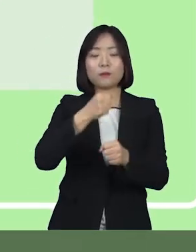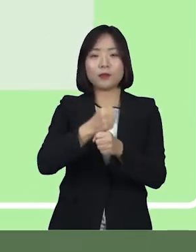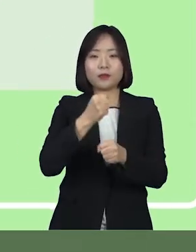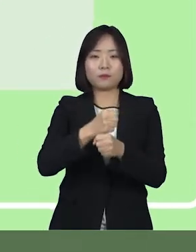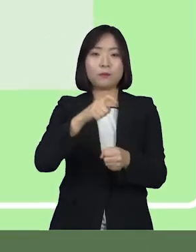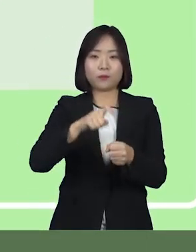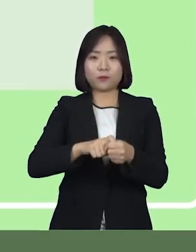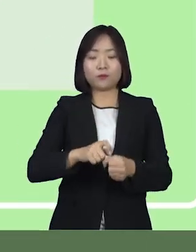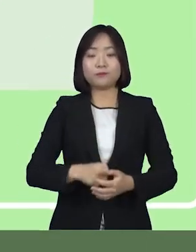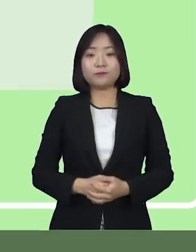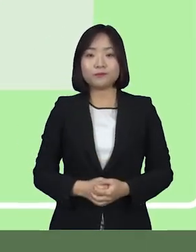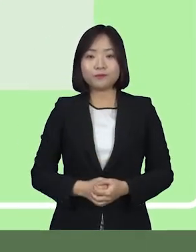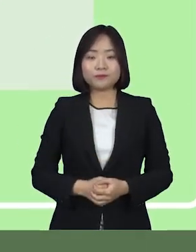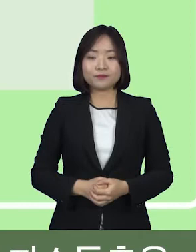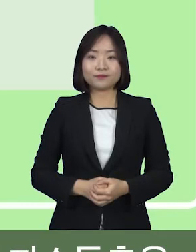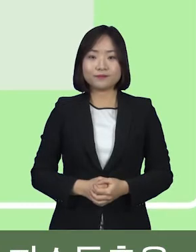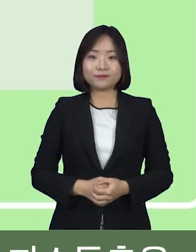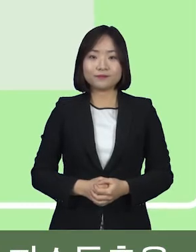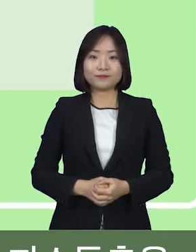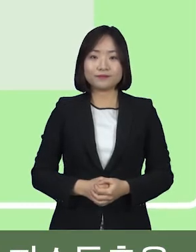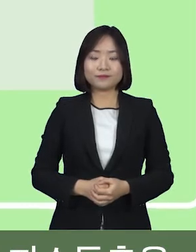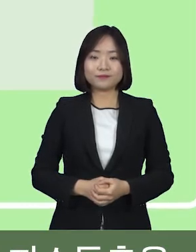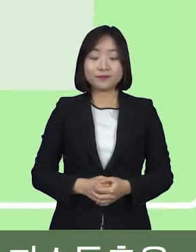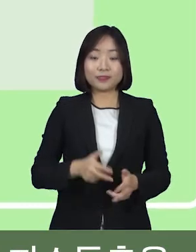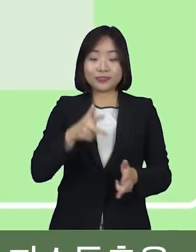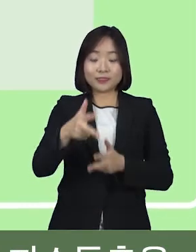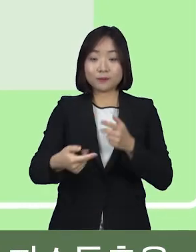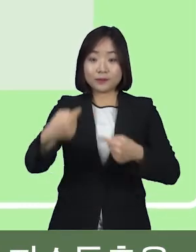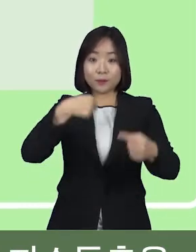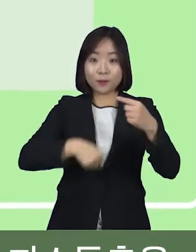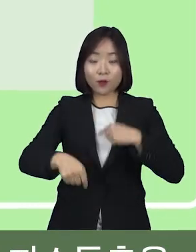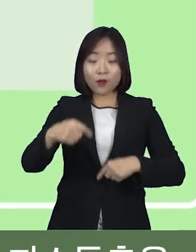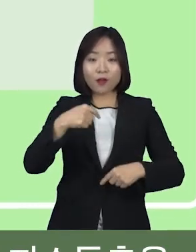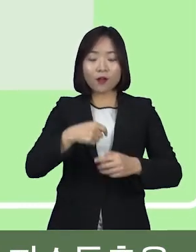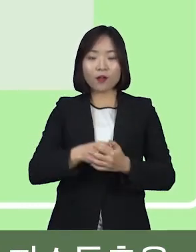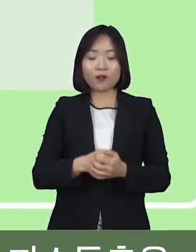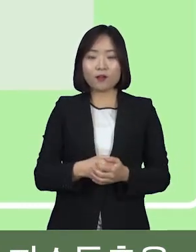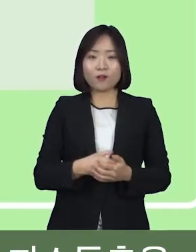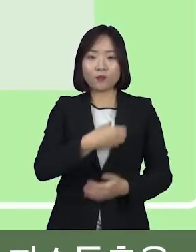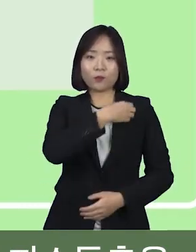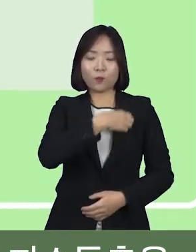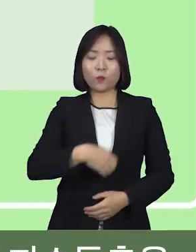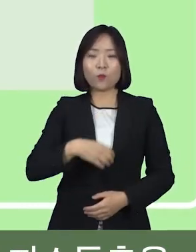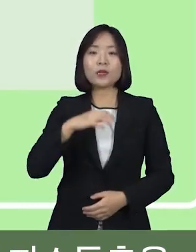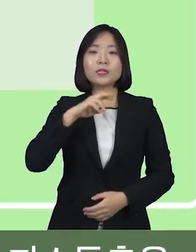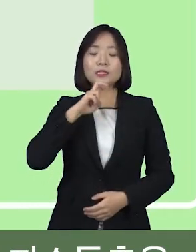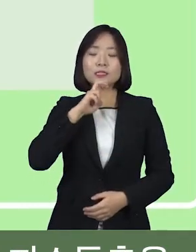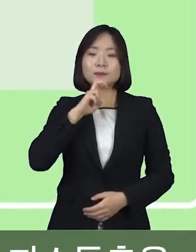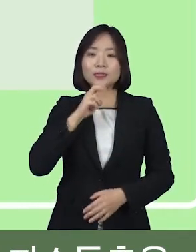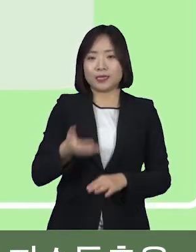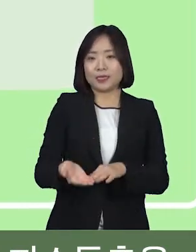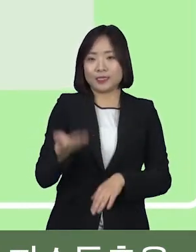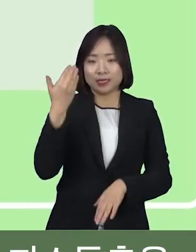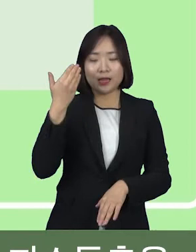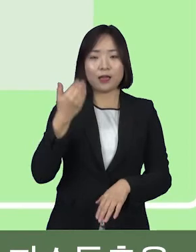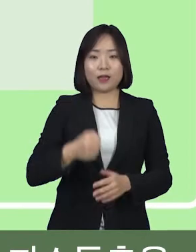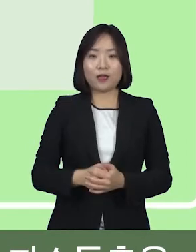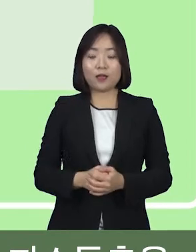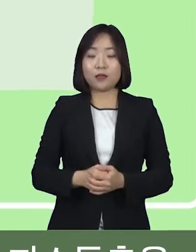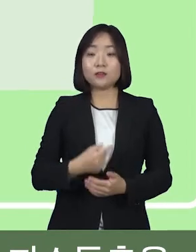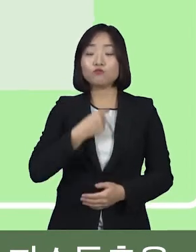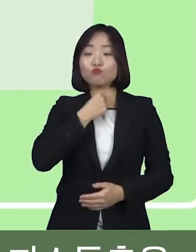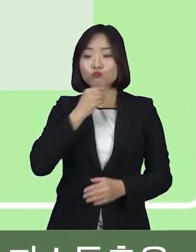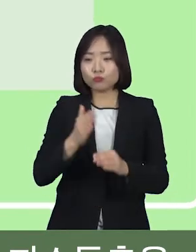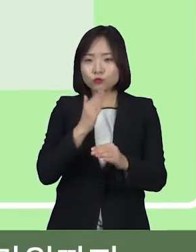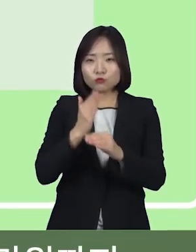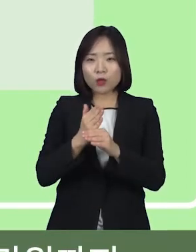위해 시행하고 있습니다. 사업 참여 대상자는 읍면동별 만 20세 이상 주민으로 참여 희망자